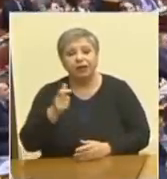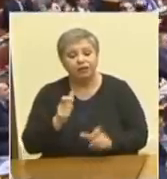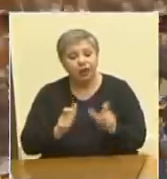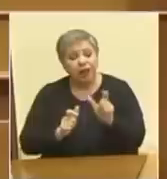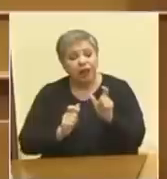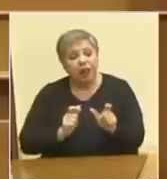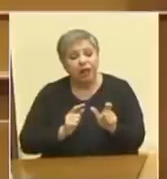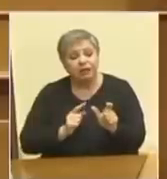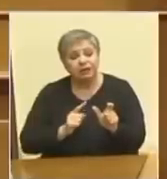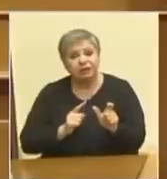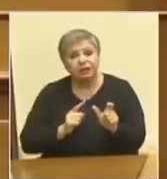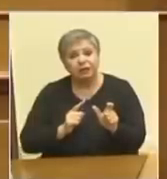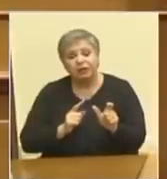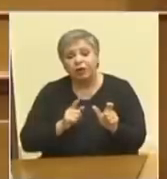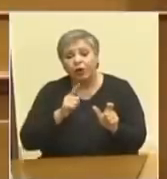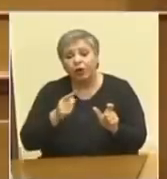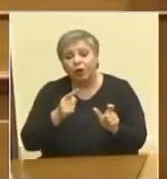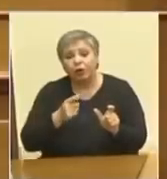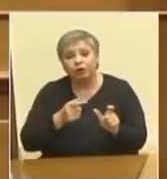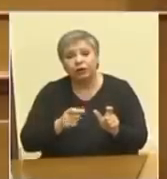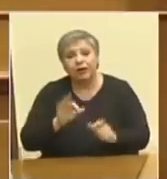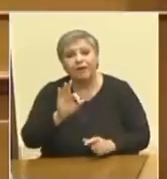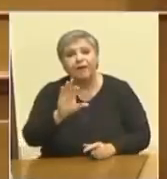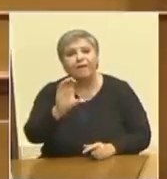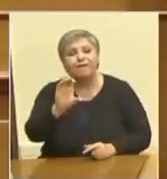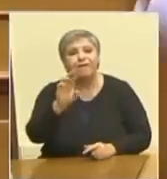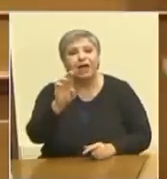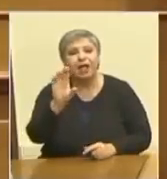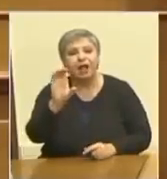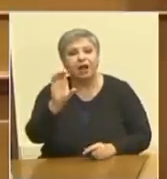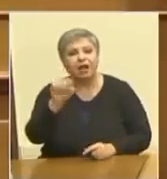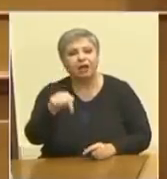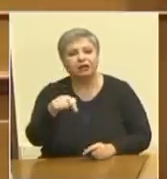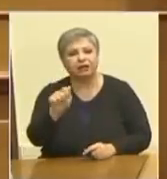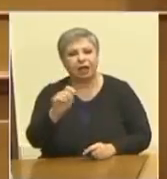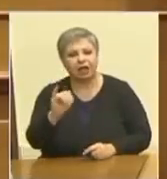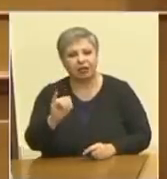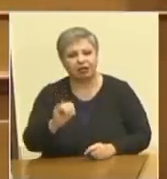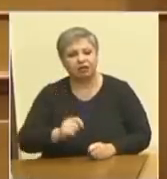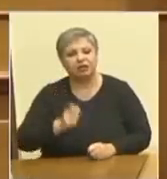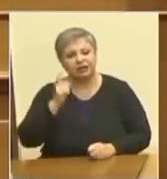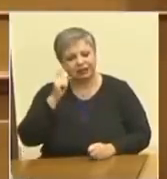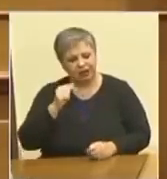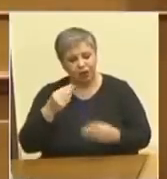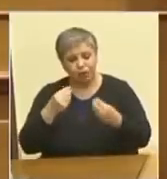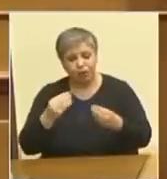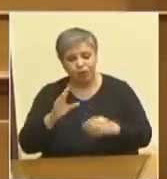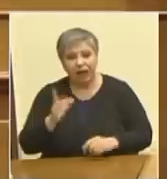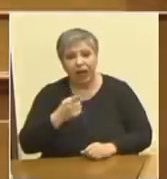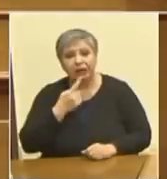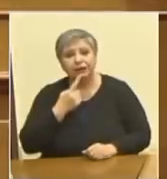φέρετε να έκανε. Ξέρω πολύ καλά τι έχω πει και τι δεν έχω πει, κύριε Τσίπρα. Λοιπόν,